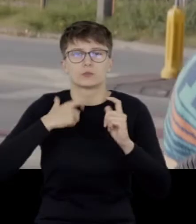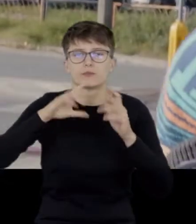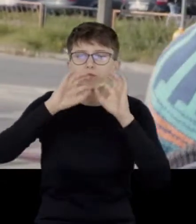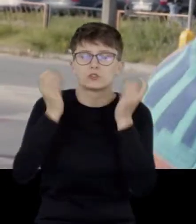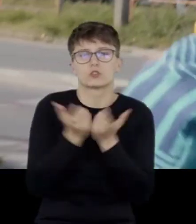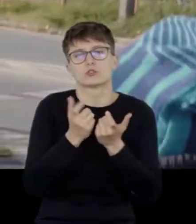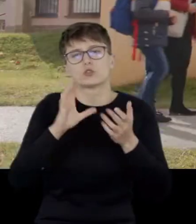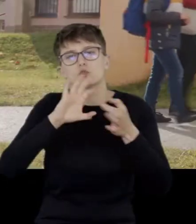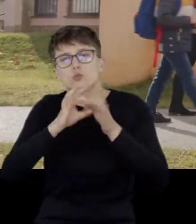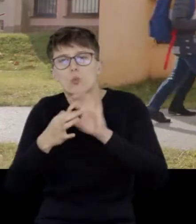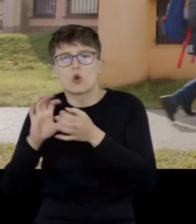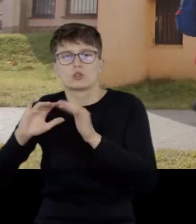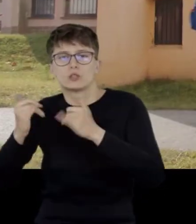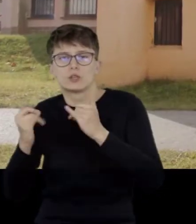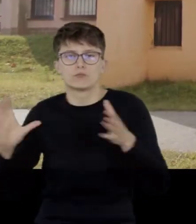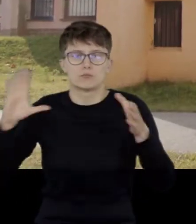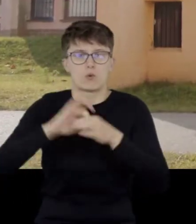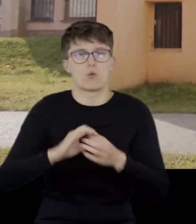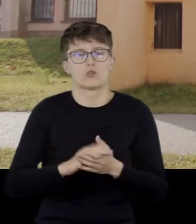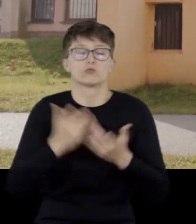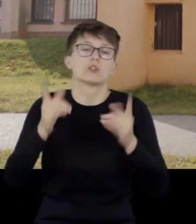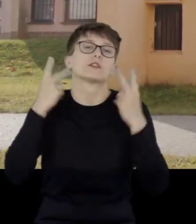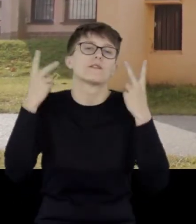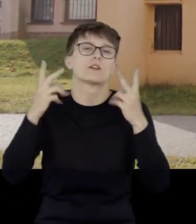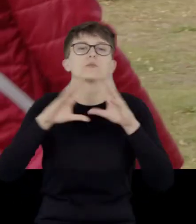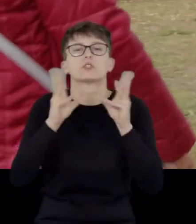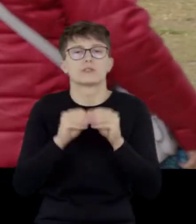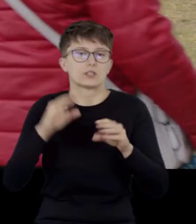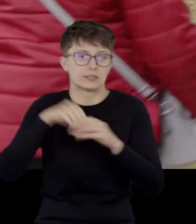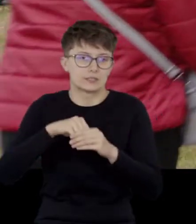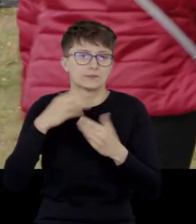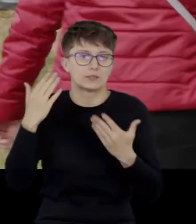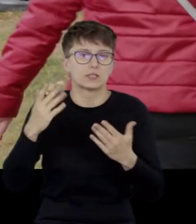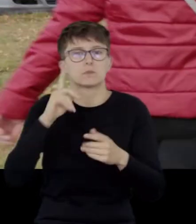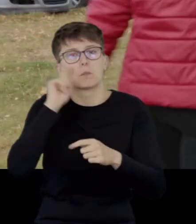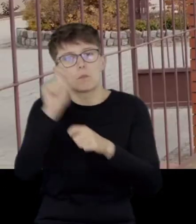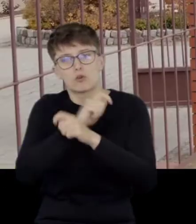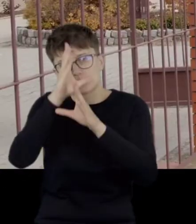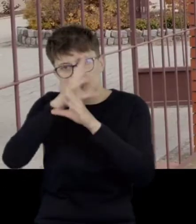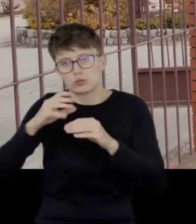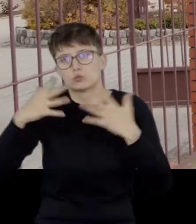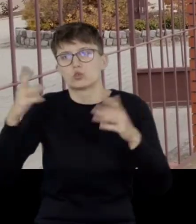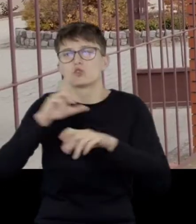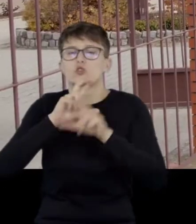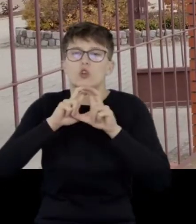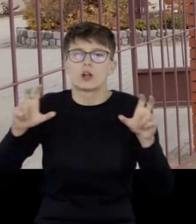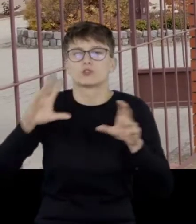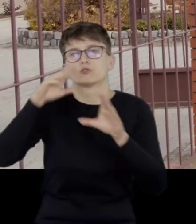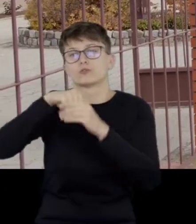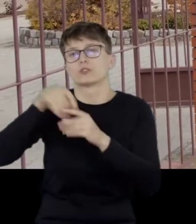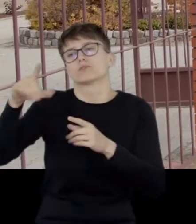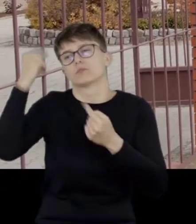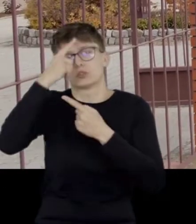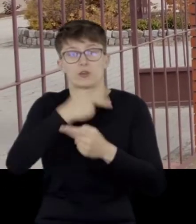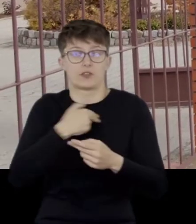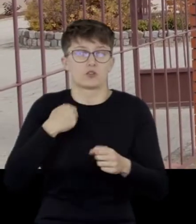kombinowania, żeby to wszystko złączyć, no i przede wszystkim poświęcenia dużego czasu na tym wszystkim.